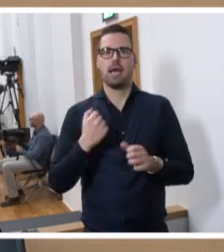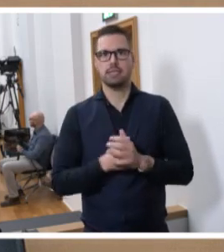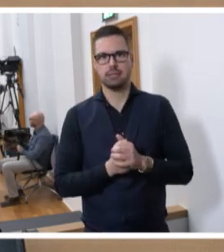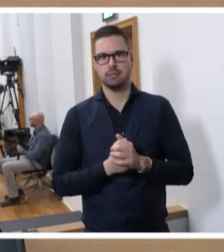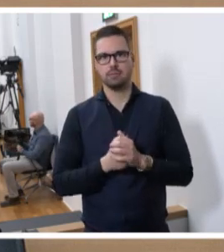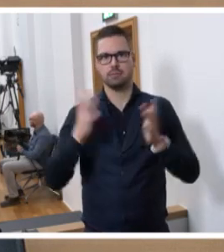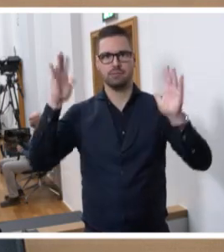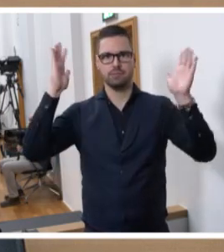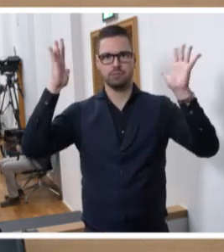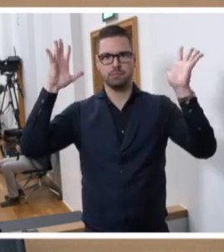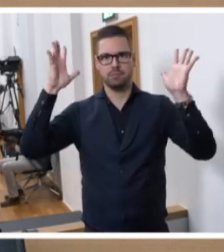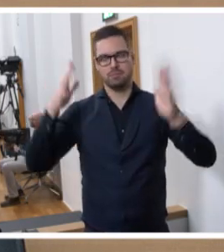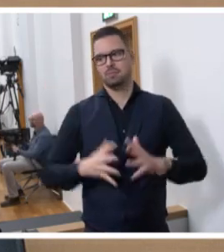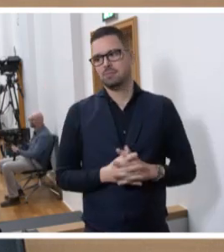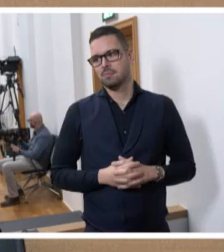Kollegen Kollegen